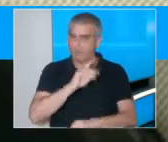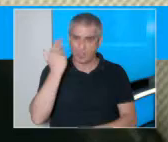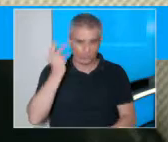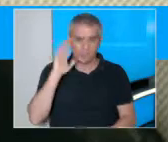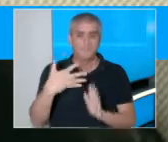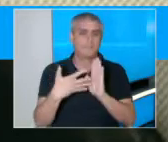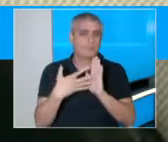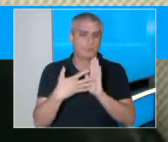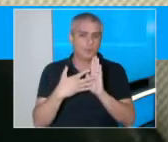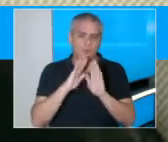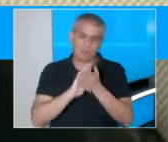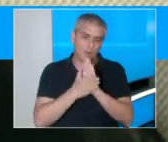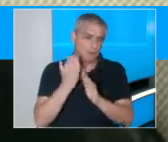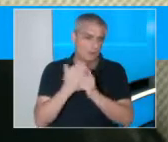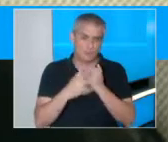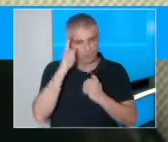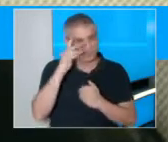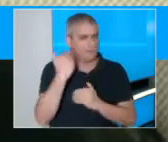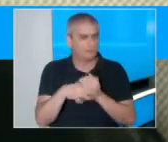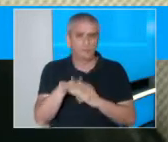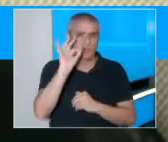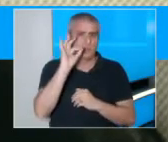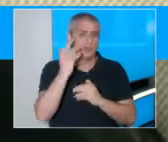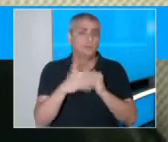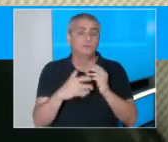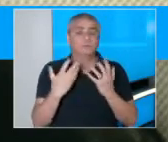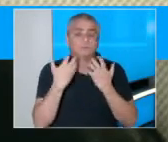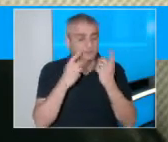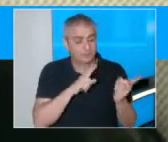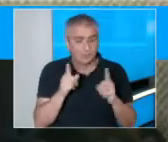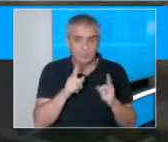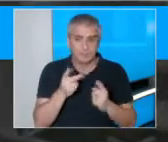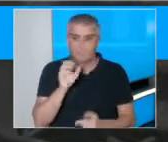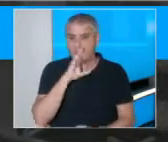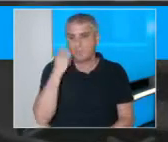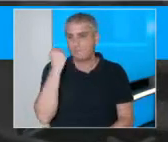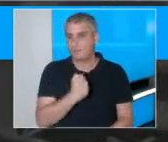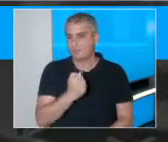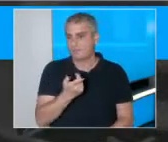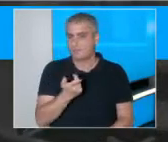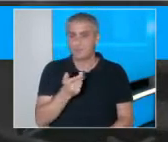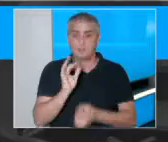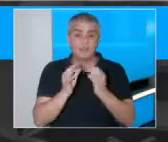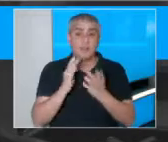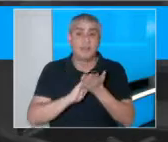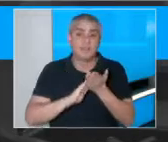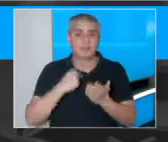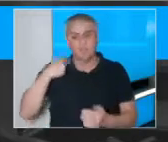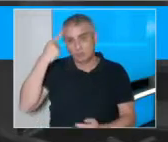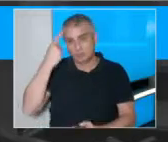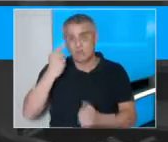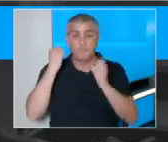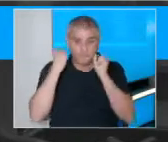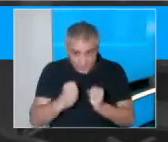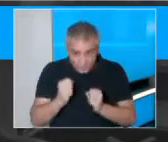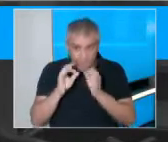בעבר בדקו, הכל נגמר. אני לא יודע מה בסוף נגלה בקו הגמר. בין הסיפורים, הרי זו הדלפה מכוונת של הפרקליטות. לפחות את זה אנחנו יודעים, שזה